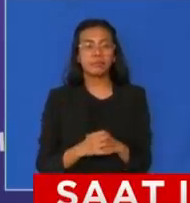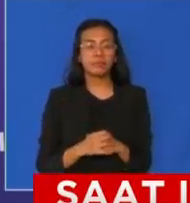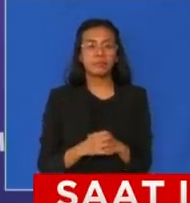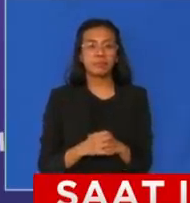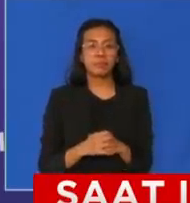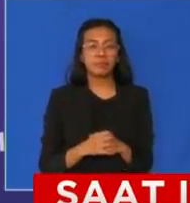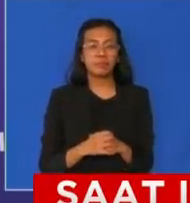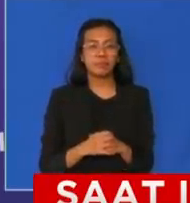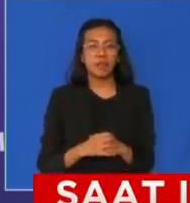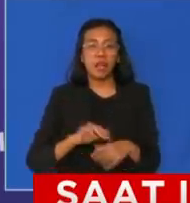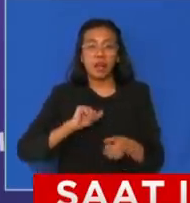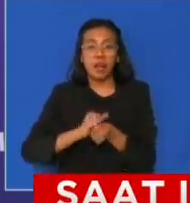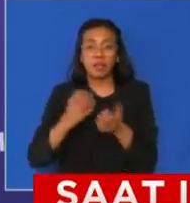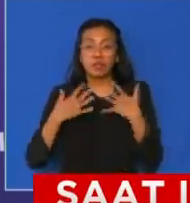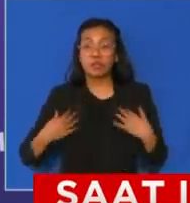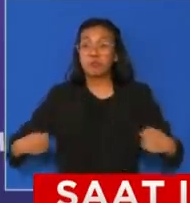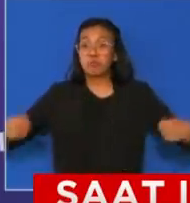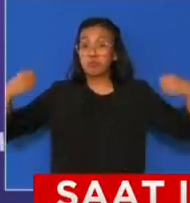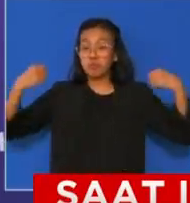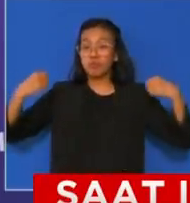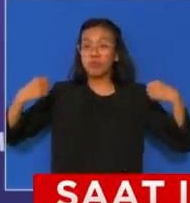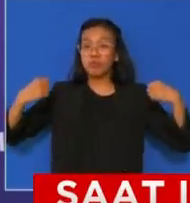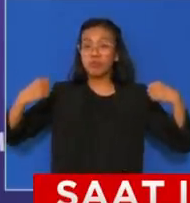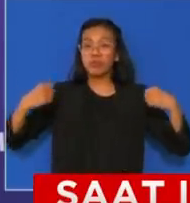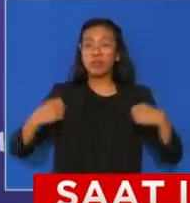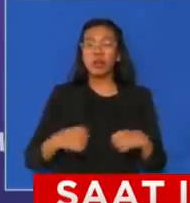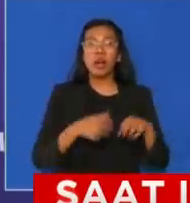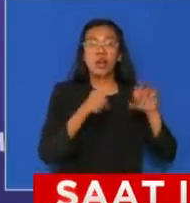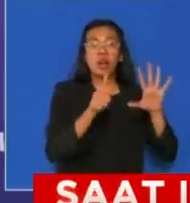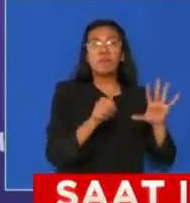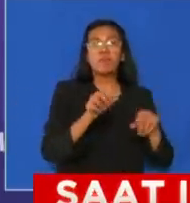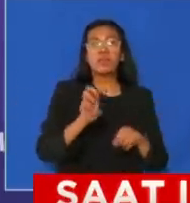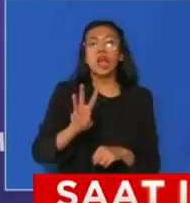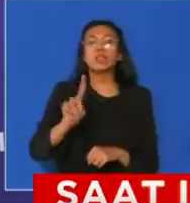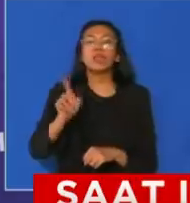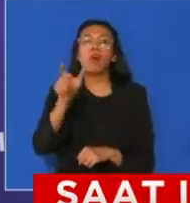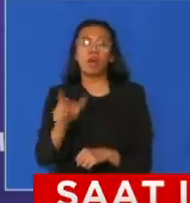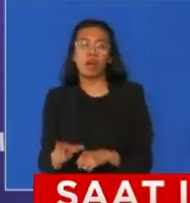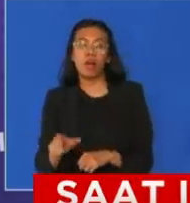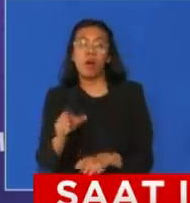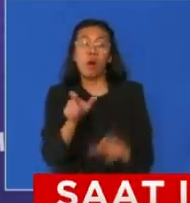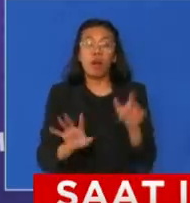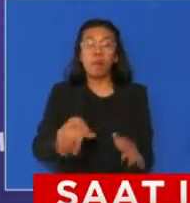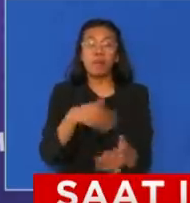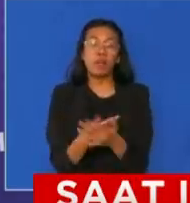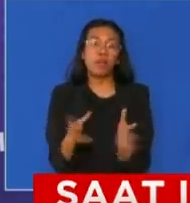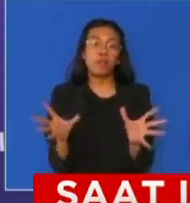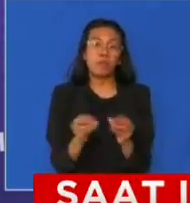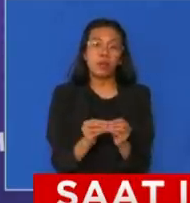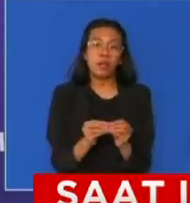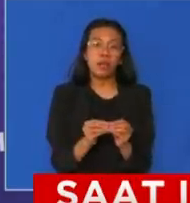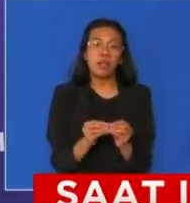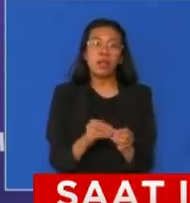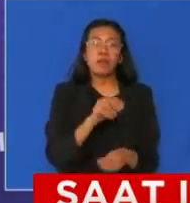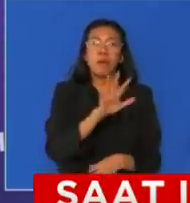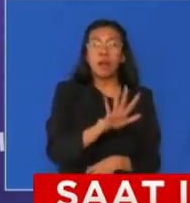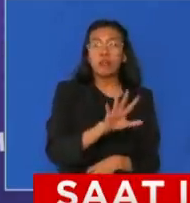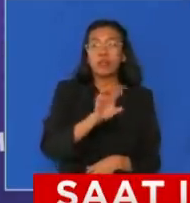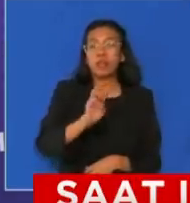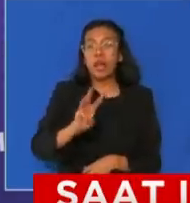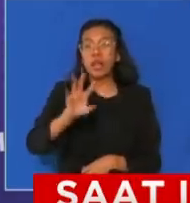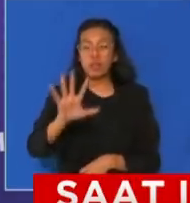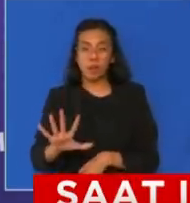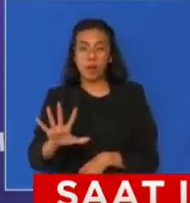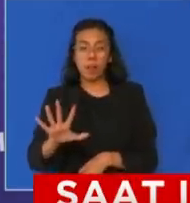sih Hai kasus sembuh 631 orang kasus meninggal 535 orang